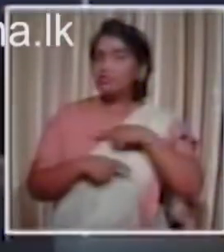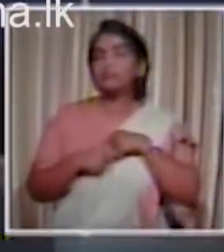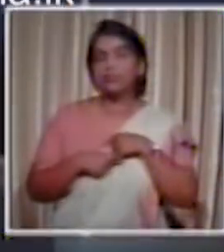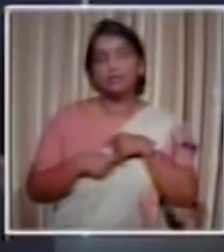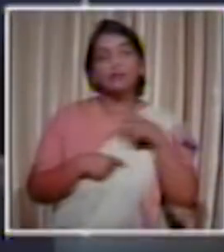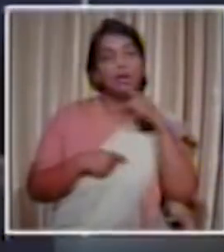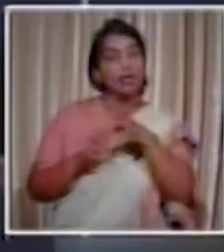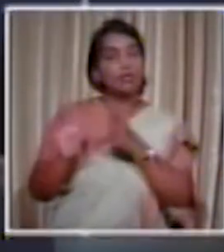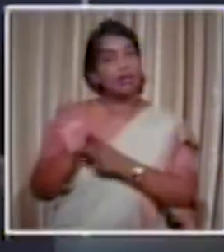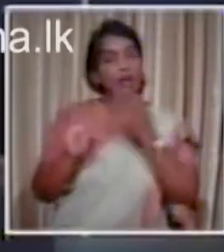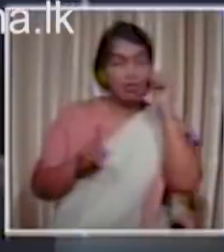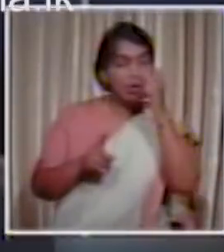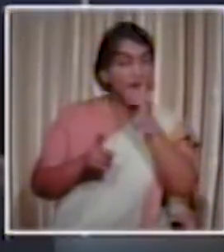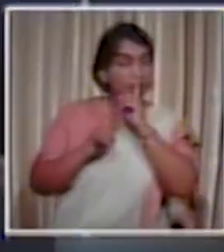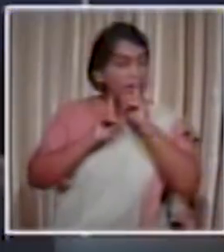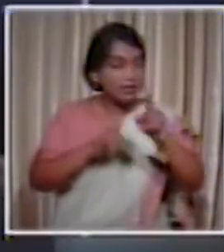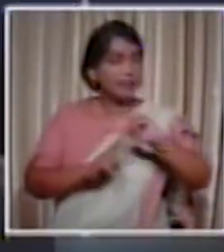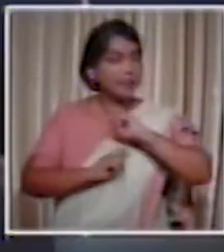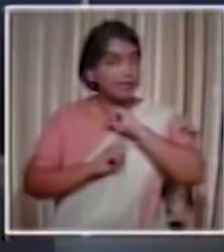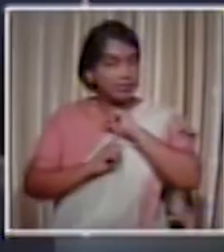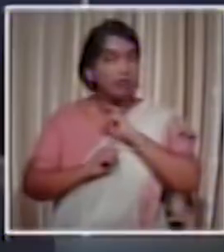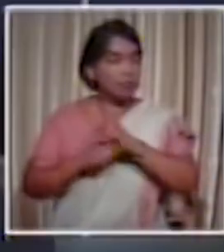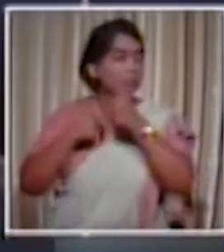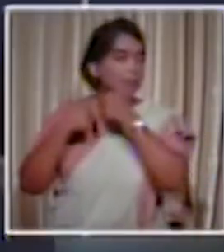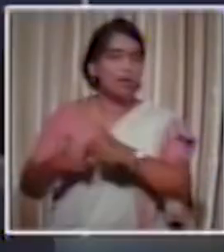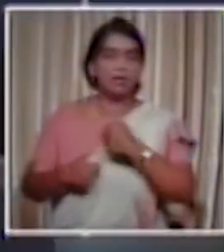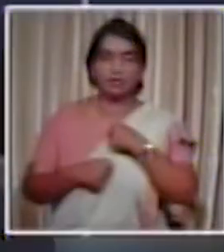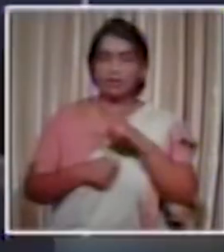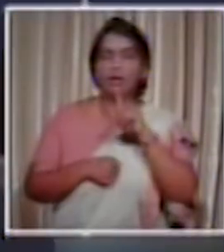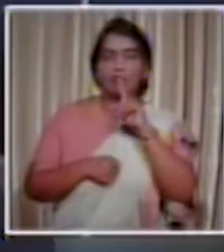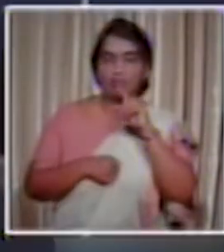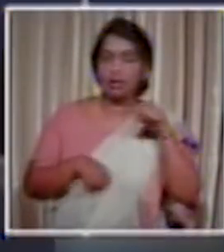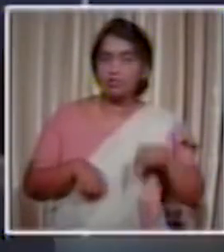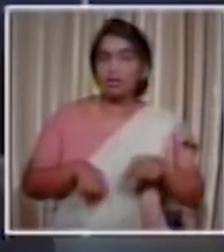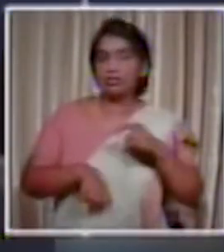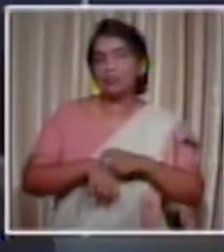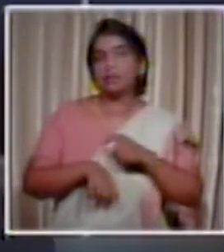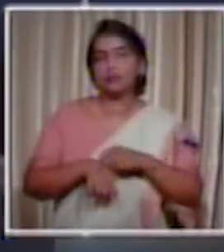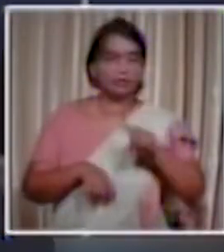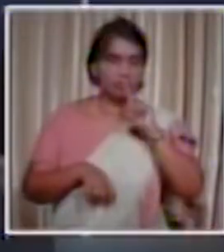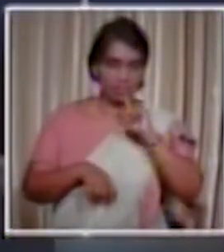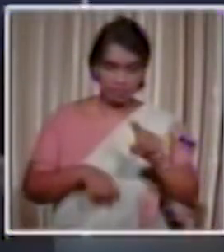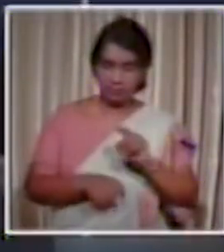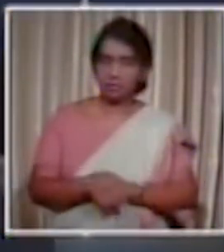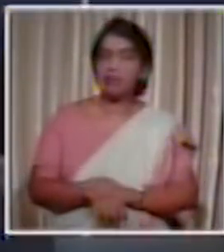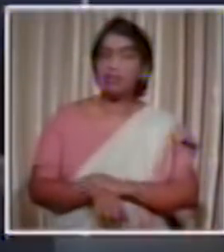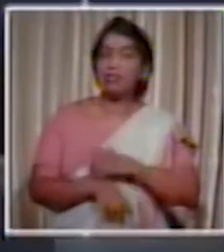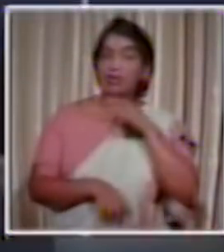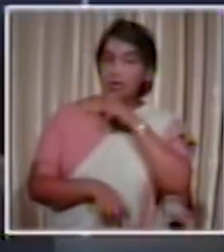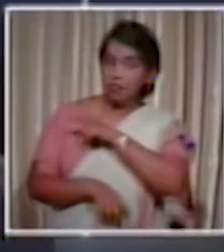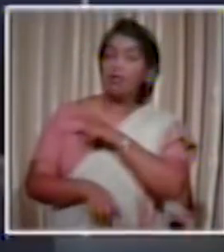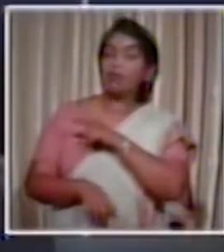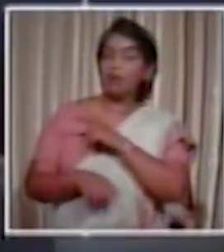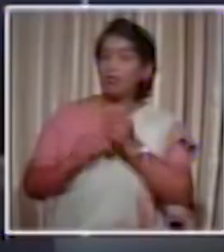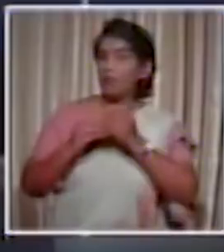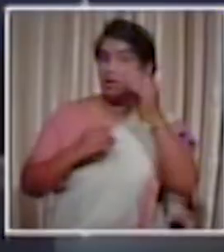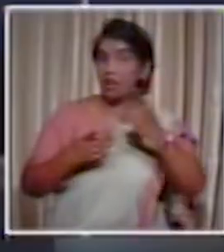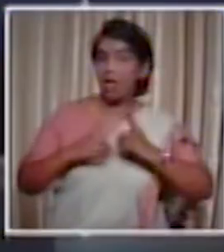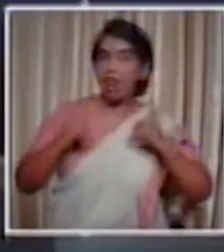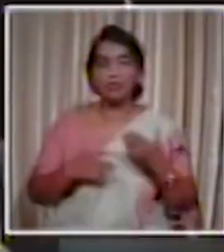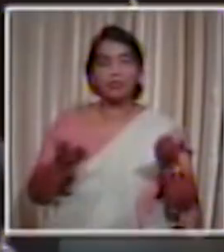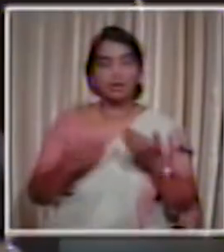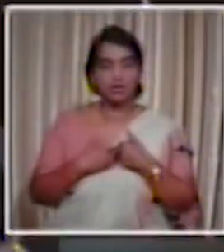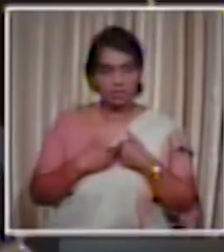ඒ තරුණ තරුණියන්ගේ හඬට අපි අගය කරන්න ඕනේ කියලා මම මේ අවස්ථාවේදී මෙතන කියන්නේ ඒක ඒගොල්ලේ අනාගත අපේ අනාගත